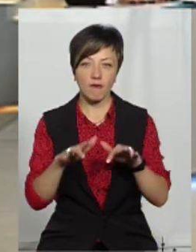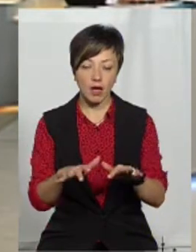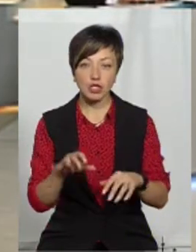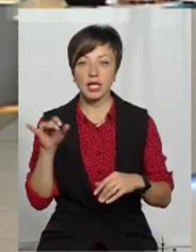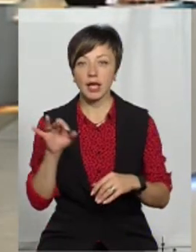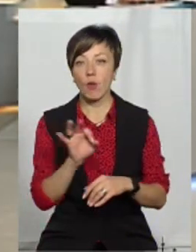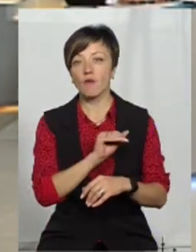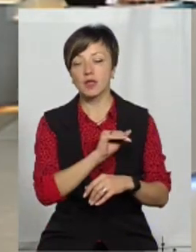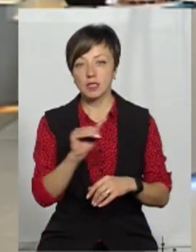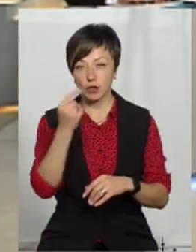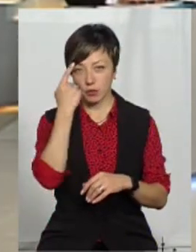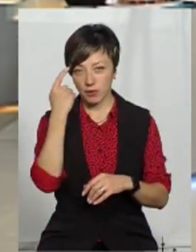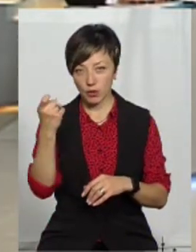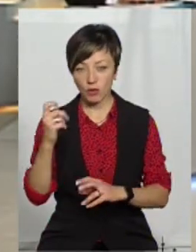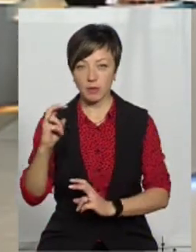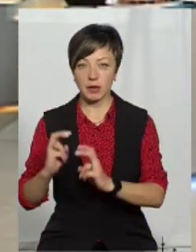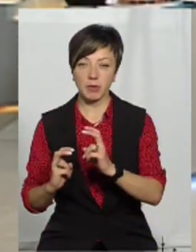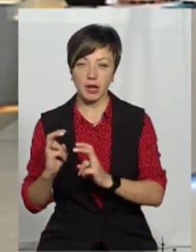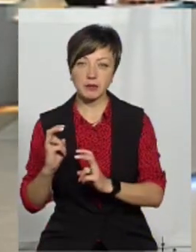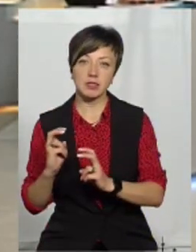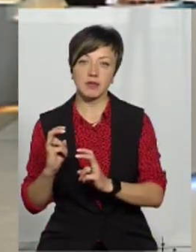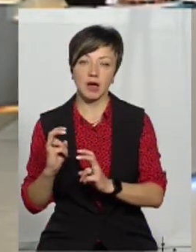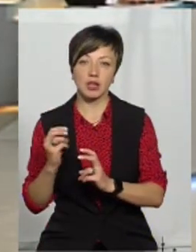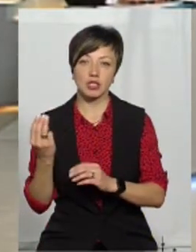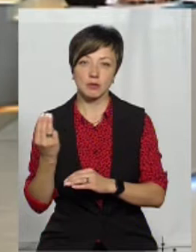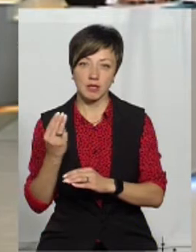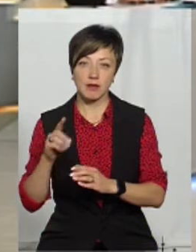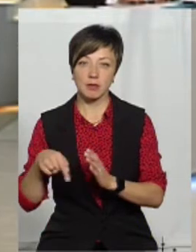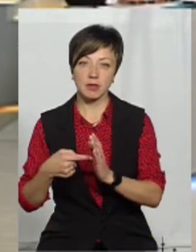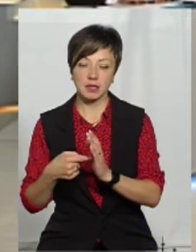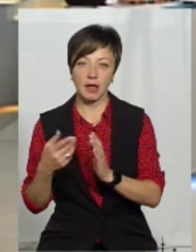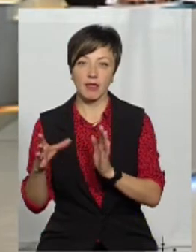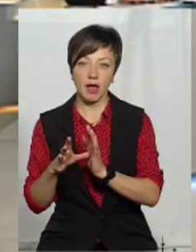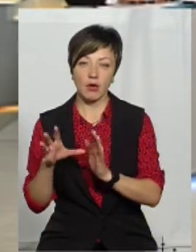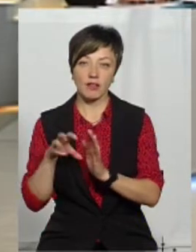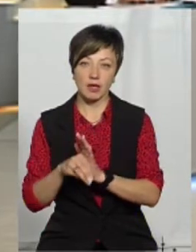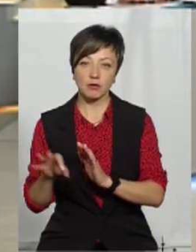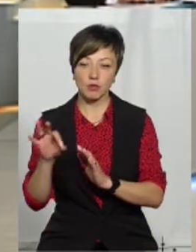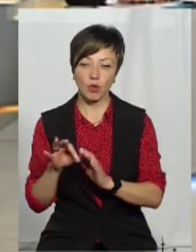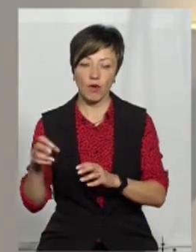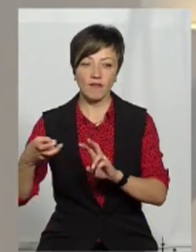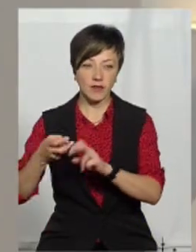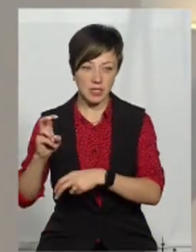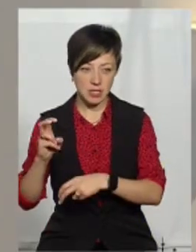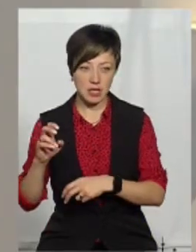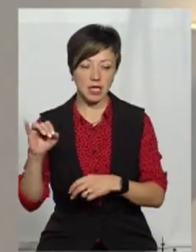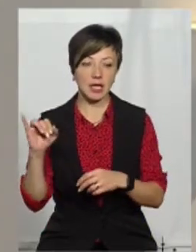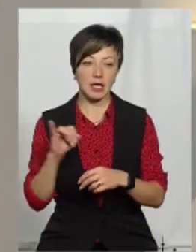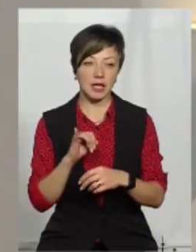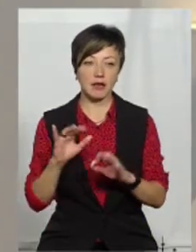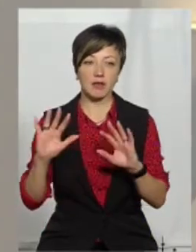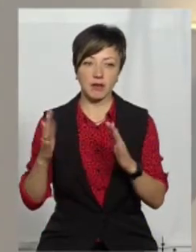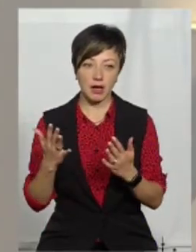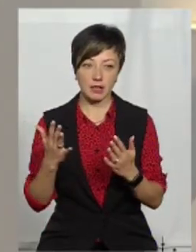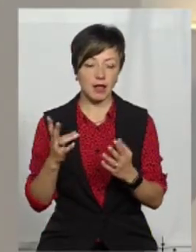офіційно повідомлено підприємство міста Шепетівки, тобто постачальне, про їхнє виселення і в